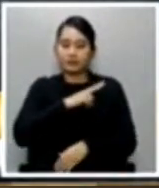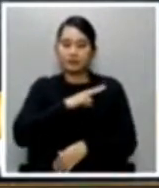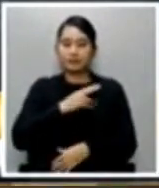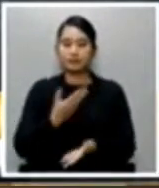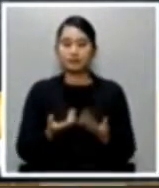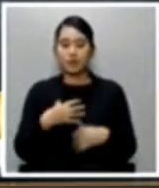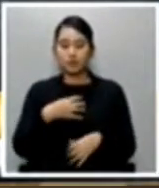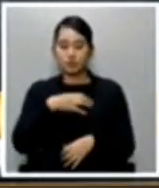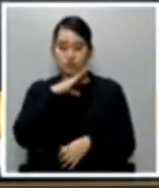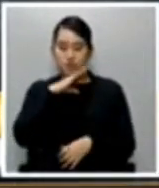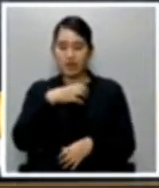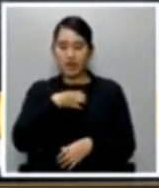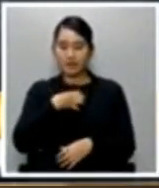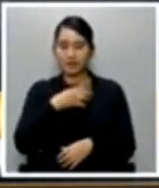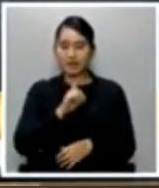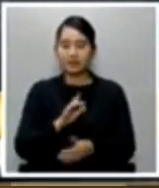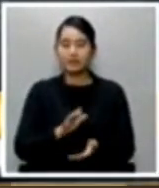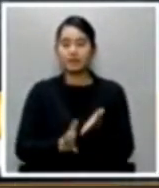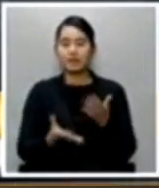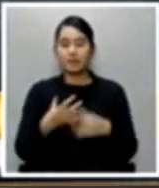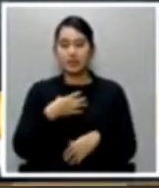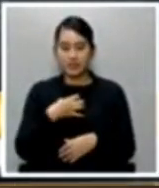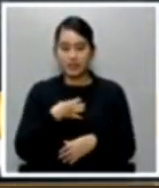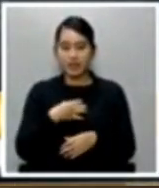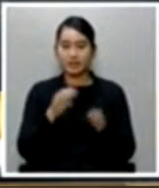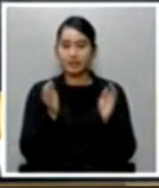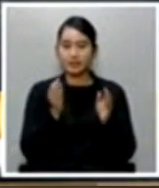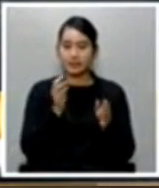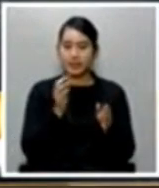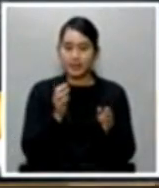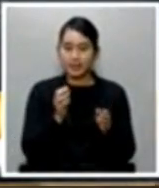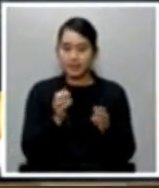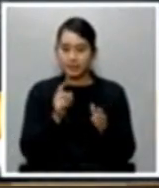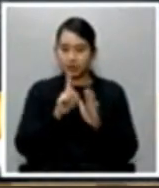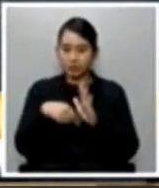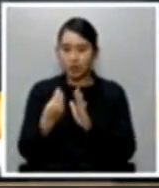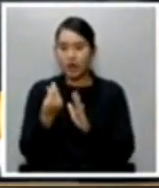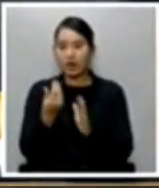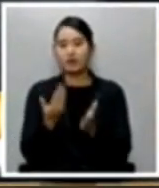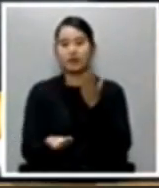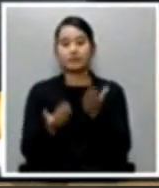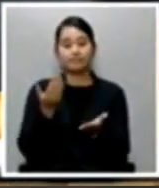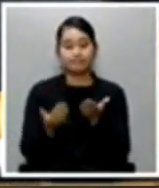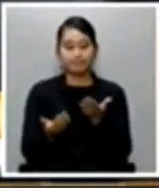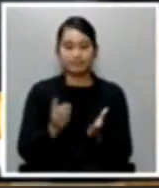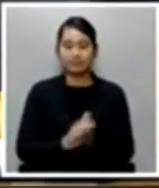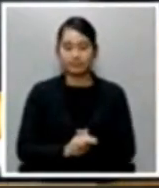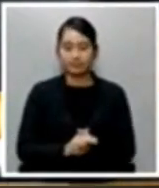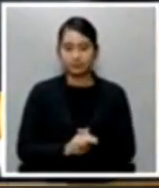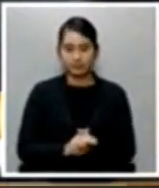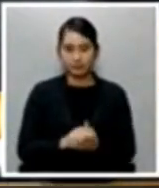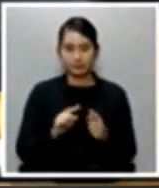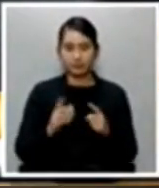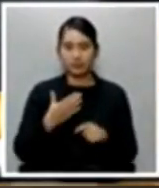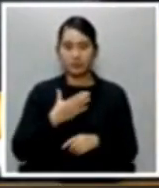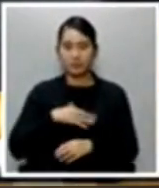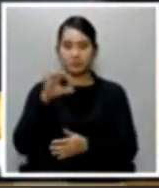าเนี่ยสามารถลงจะเป็น1หน่วยกิจ2หน่วยกิจหรือ3หน่วยกิจก็ได้นะครับเป็นแบบสมัครใจแต่ที่ผมทําเนี่ยผมเป็น